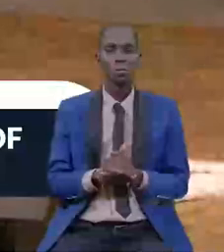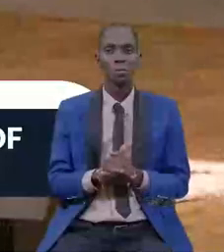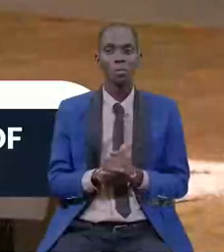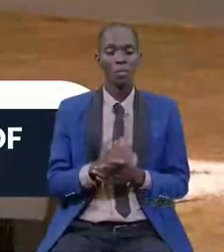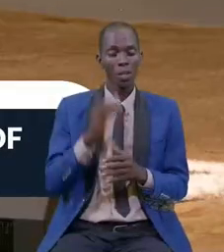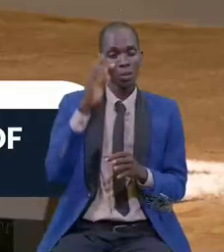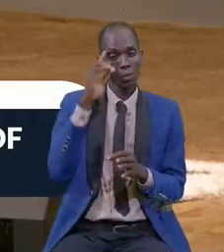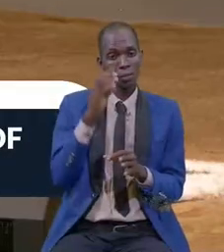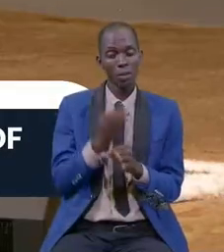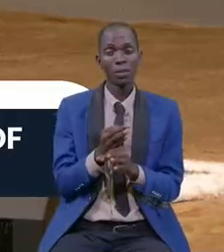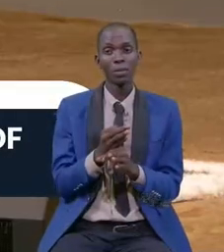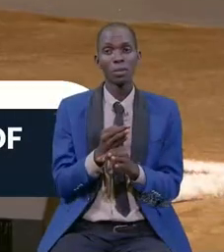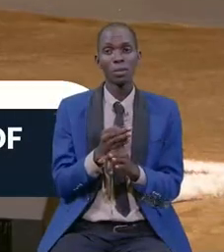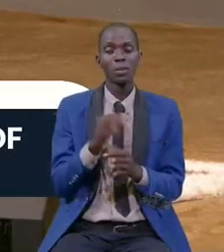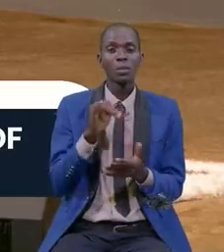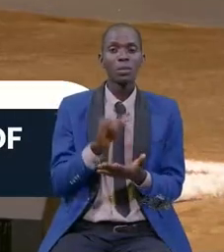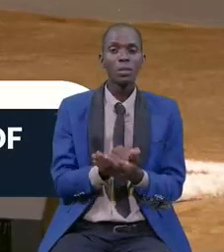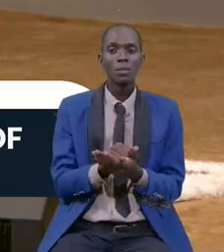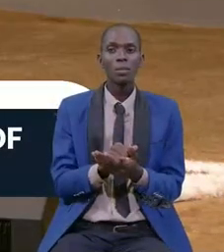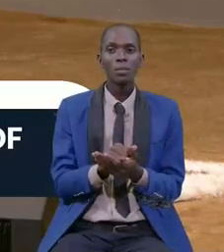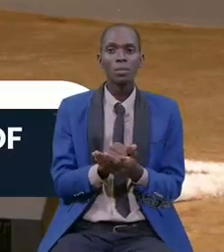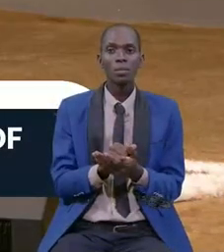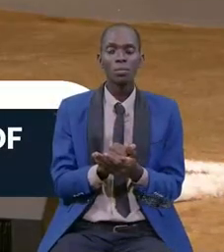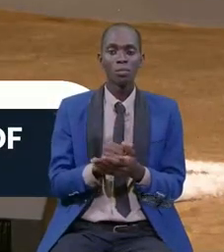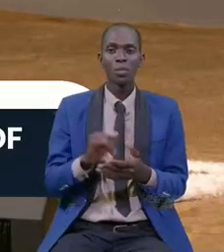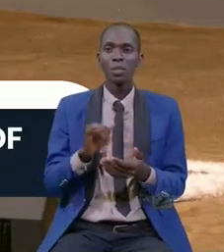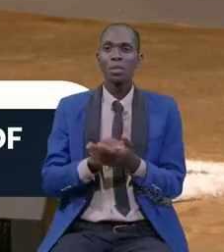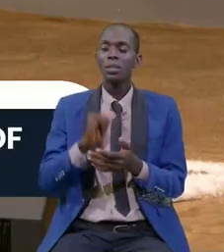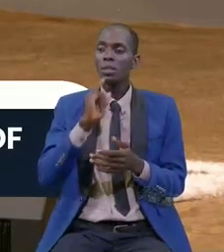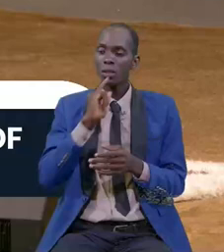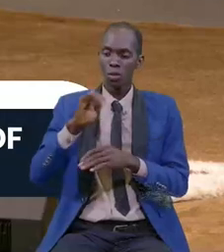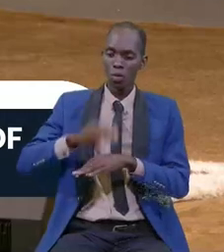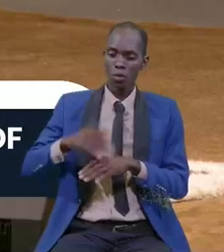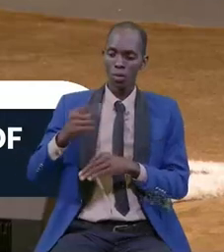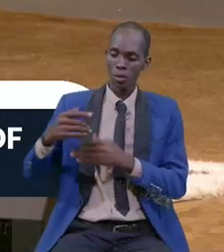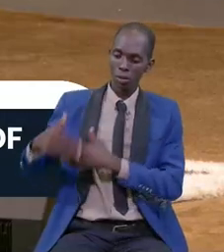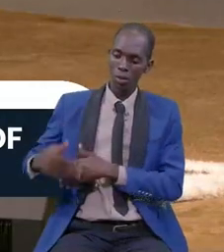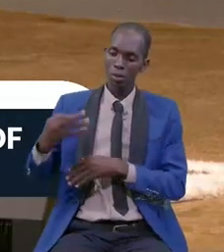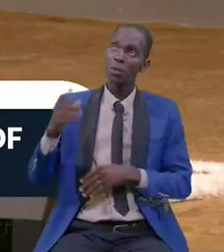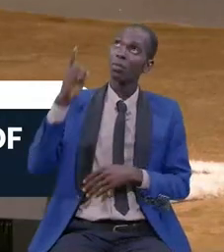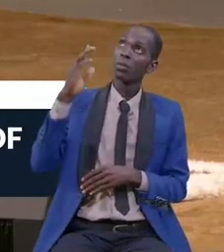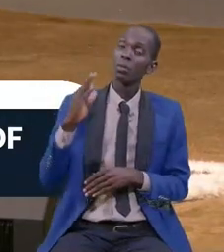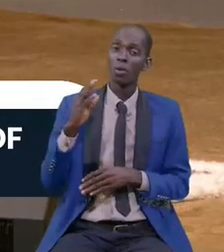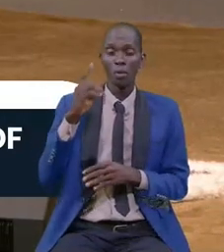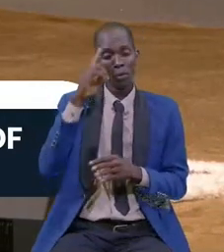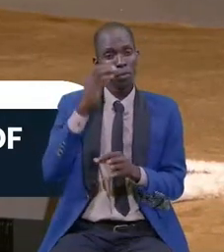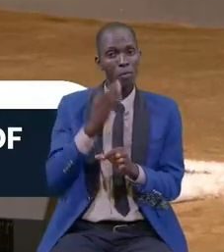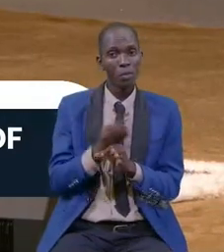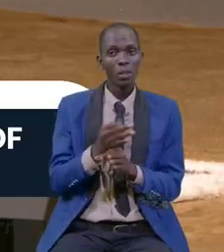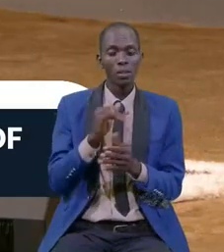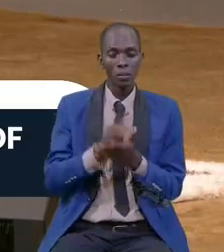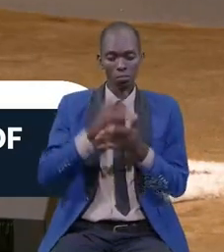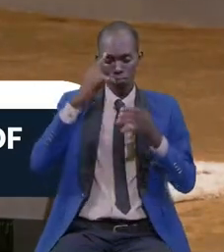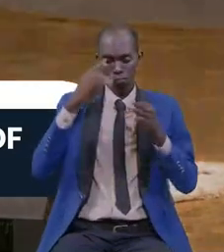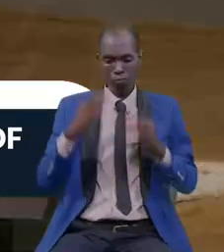la foi qui décide du côté de Dieu la foi qui décide de